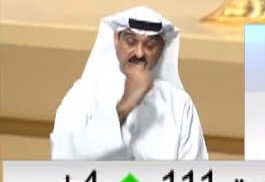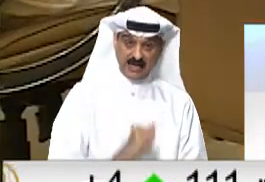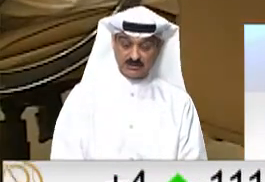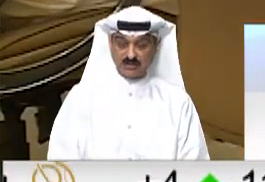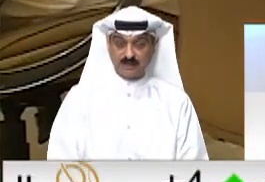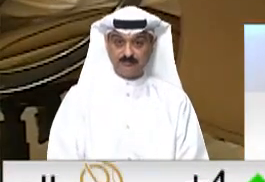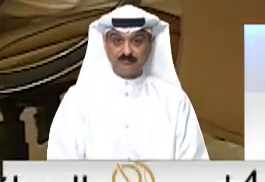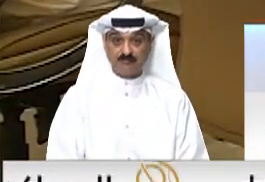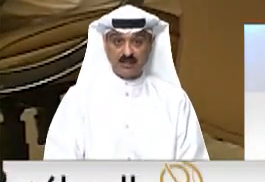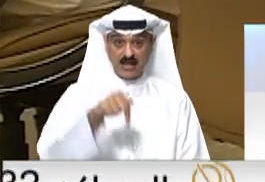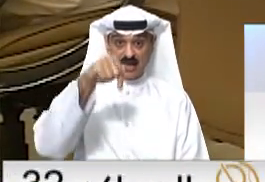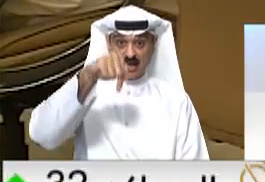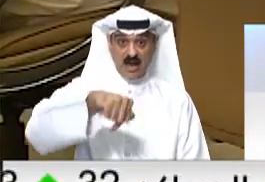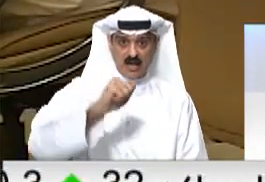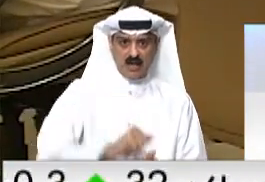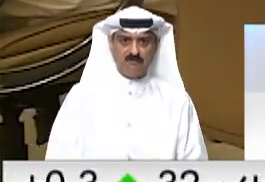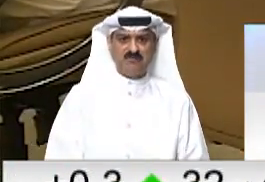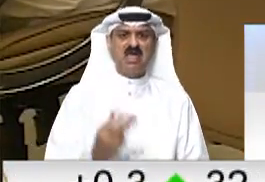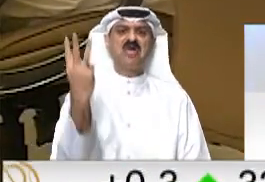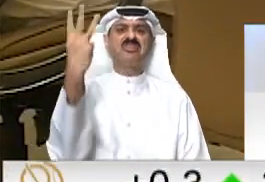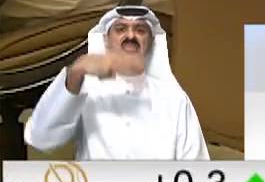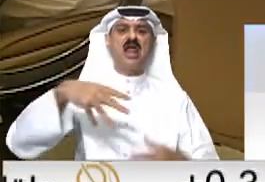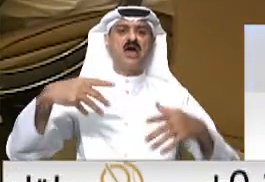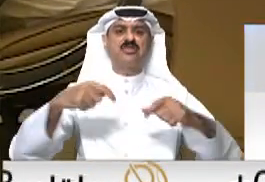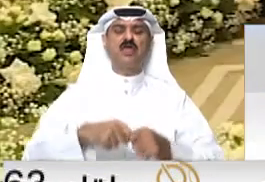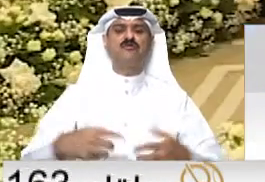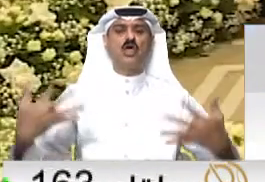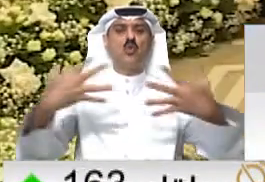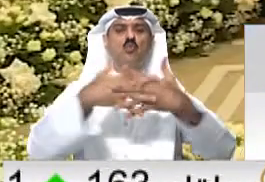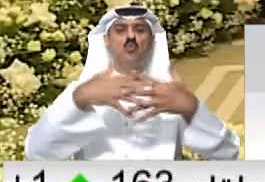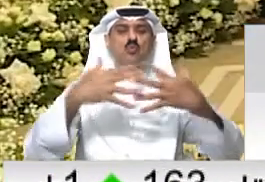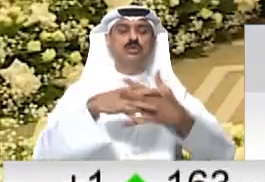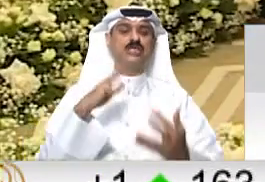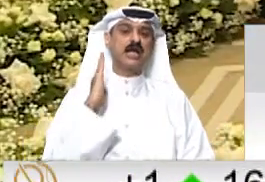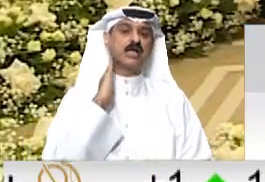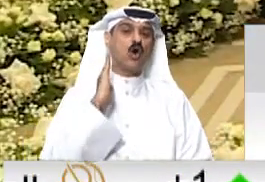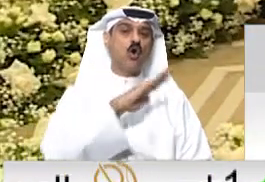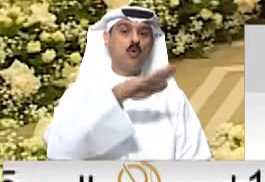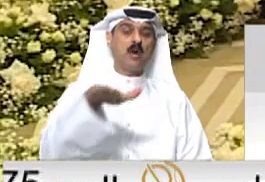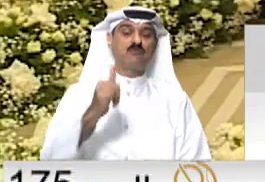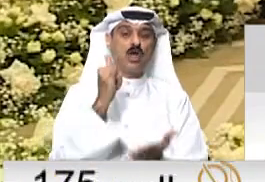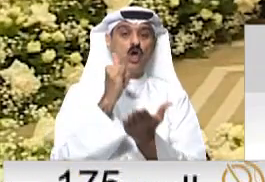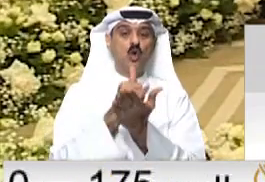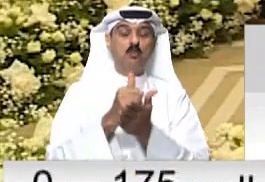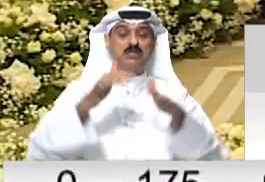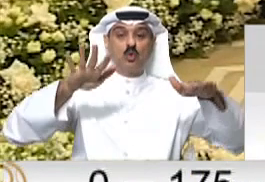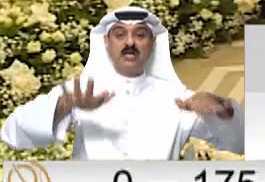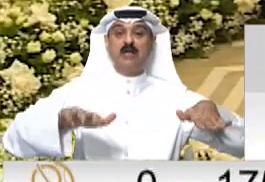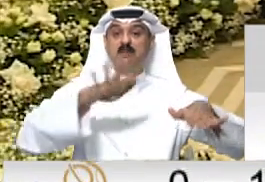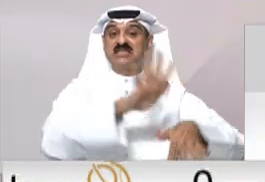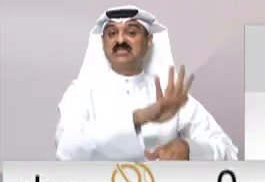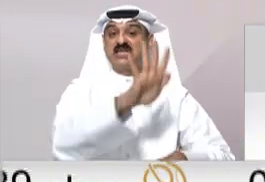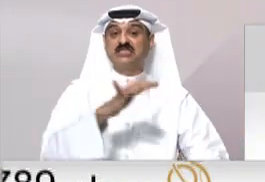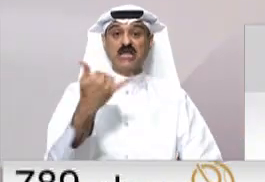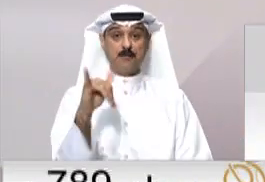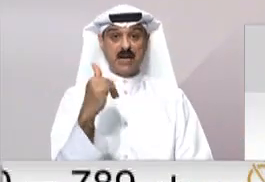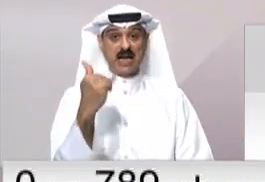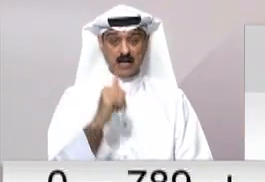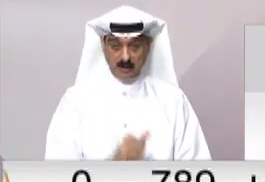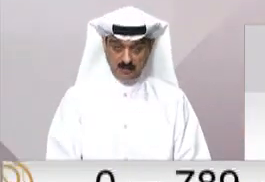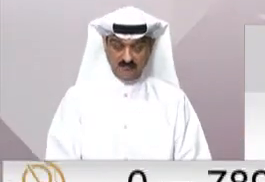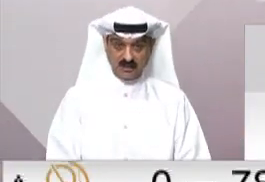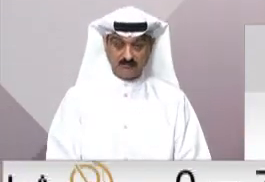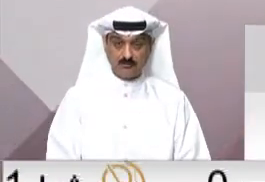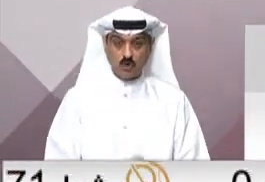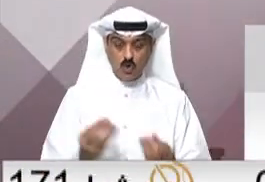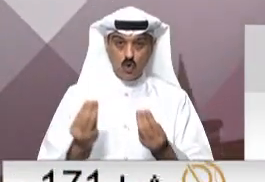المؤتمر أكثر من 80 مشاركا من أمناء عامين وممثلي البرلمانات والمجالس التشريعية العربية، إلى جانب عدد